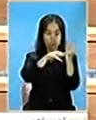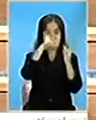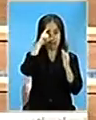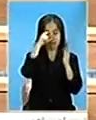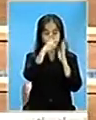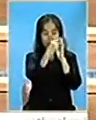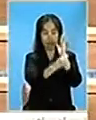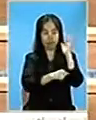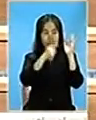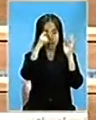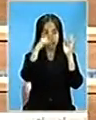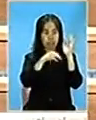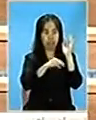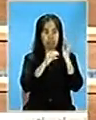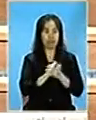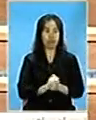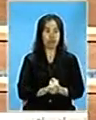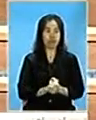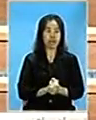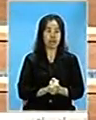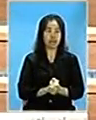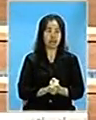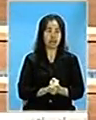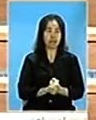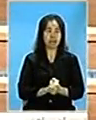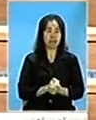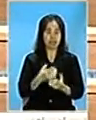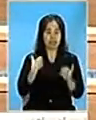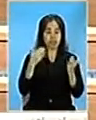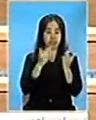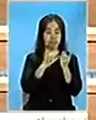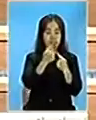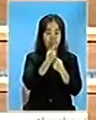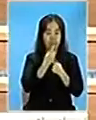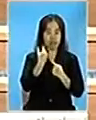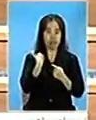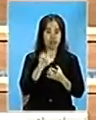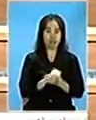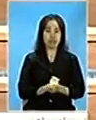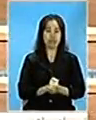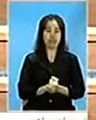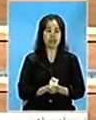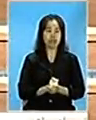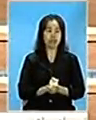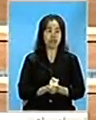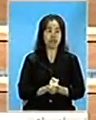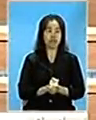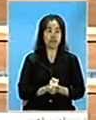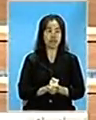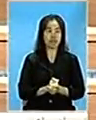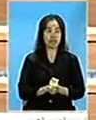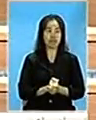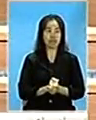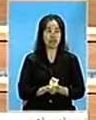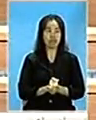ได้กรุณาเปิดตามนับว่าเป็นเกียรติแก่ฝ่ายค้านอย่างผมซูมภาพนี้ชัดๆครับมุมซ้